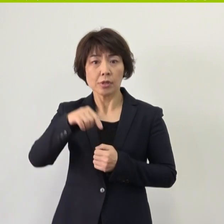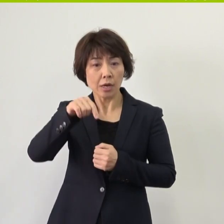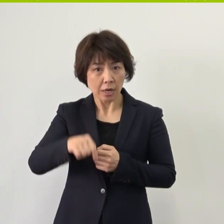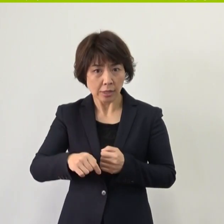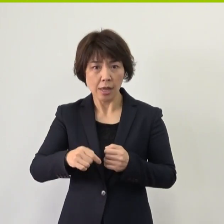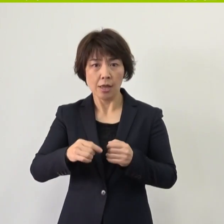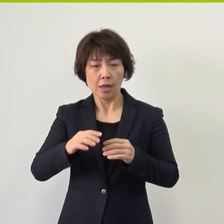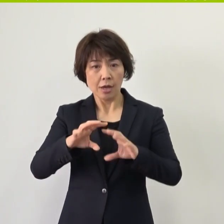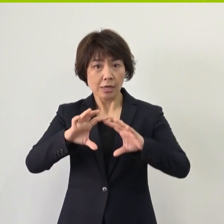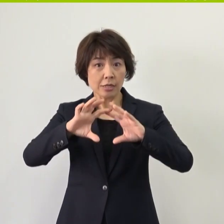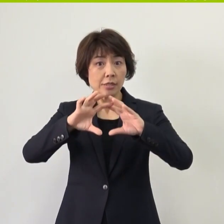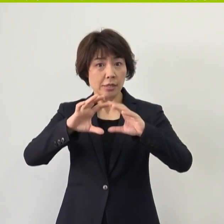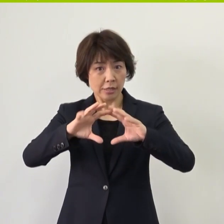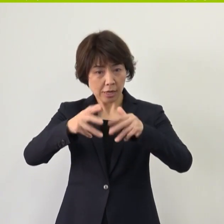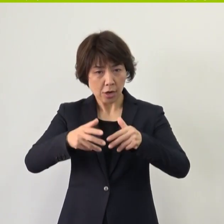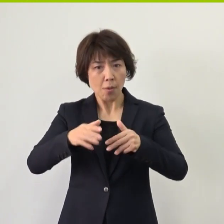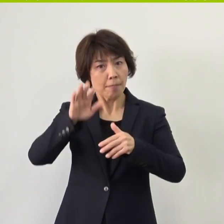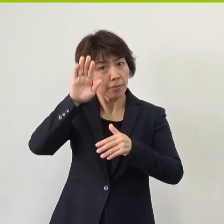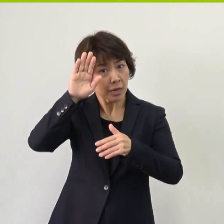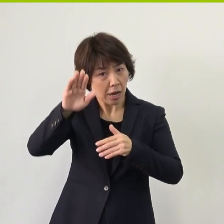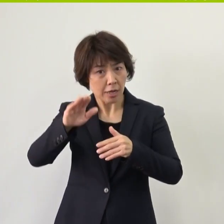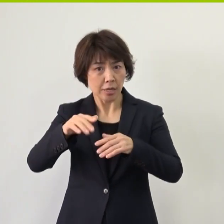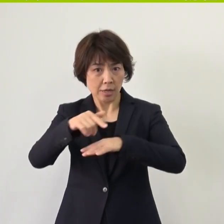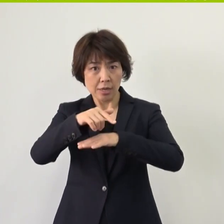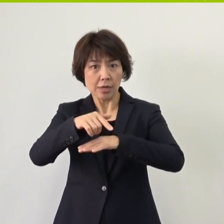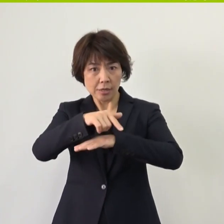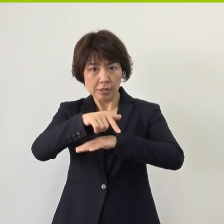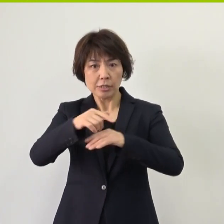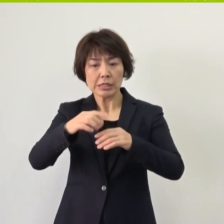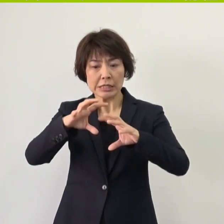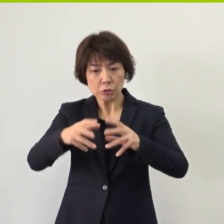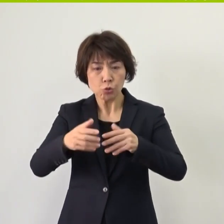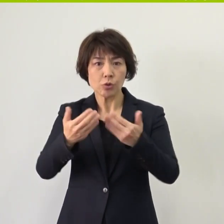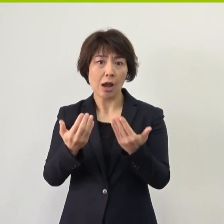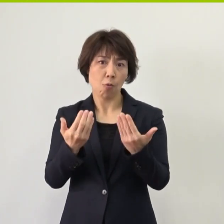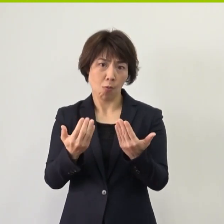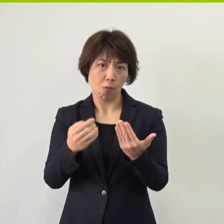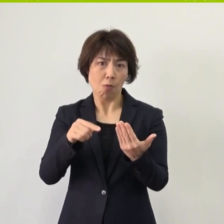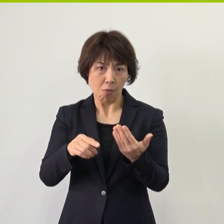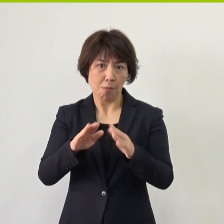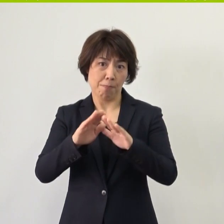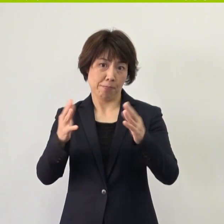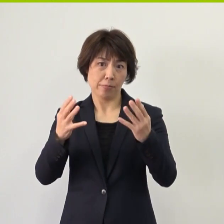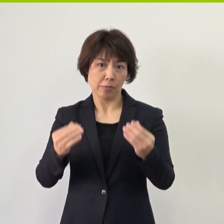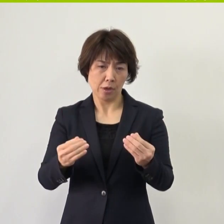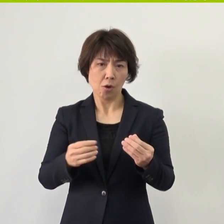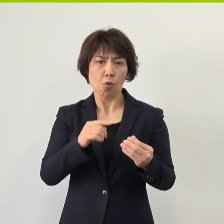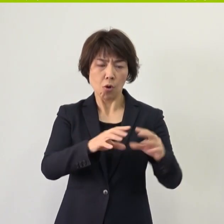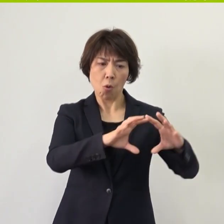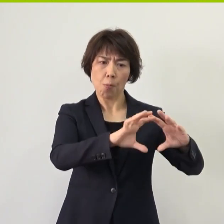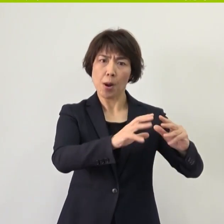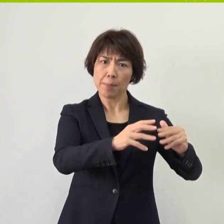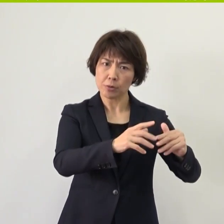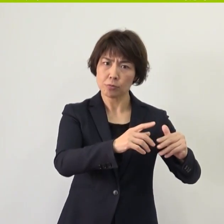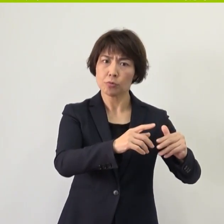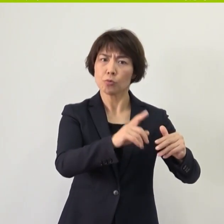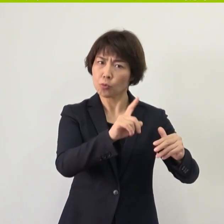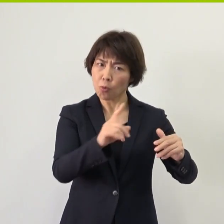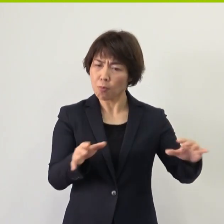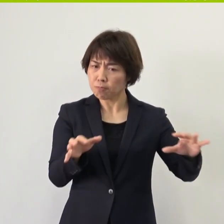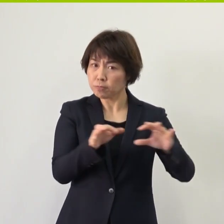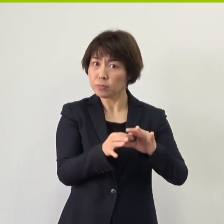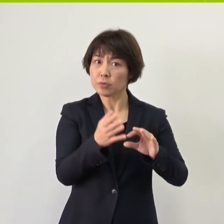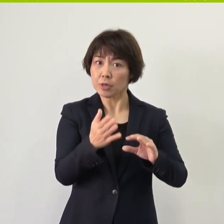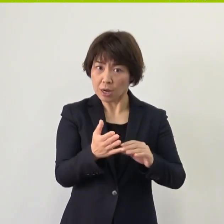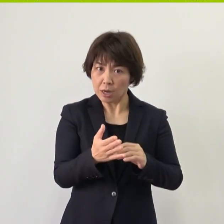未来の地球学校プロジェクトというものを立ち上げてまして、もうそうですね、これをどのように本当に万博につなげていくかというところ